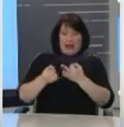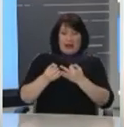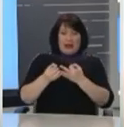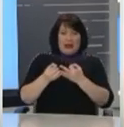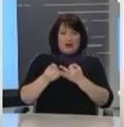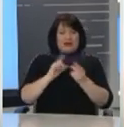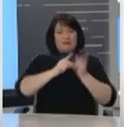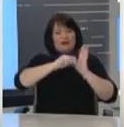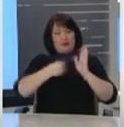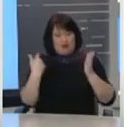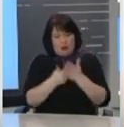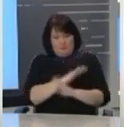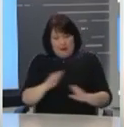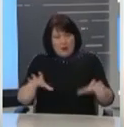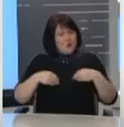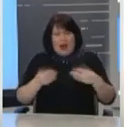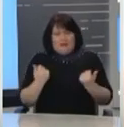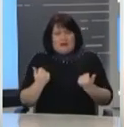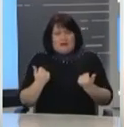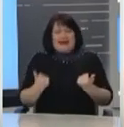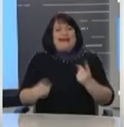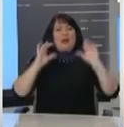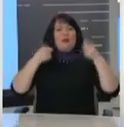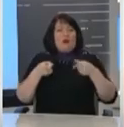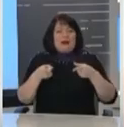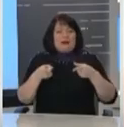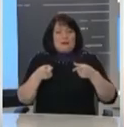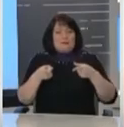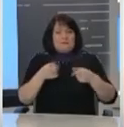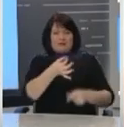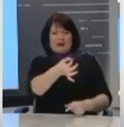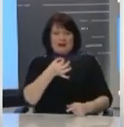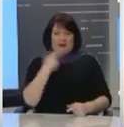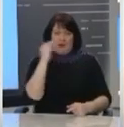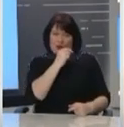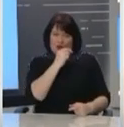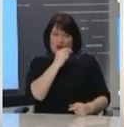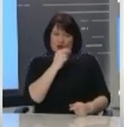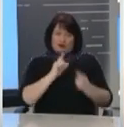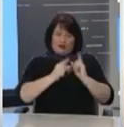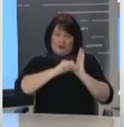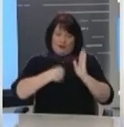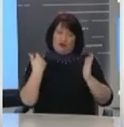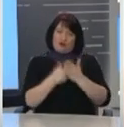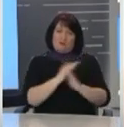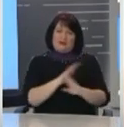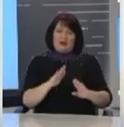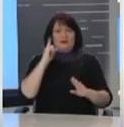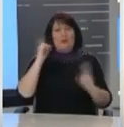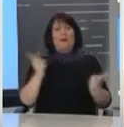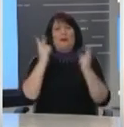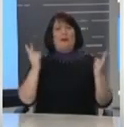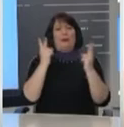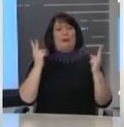ένα τέλος του μνημονίου. Διότι το τέλος του μνημονίου στο οποίο αναφέρθηκε ο κύριος Πρωθυπουργός είναι λόγια του αέρα